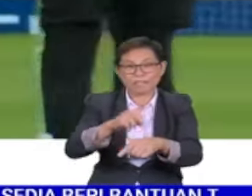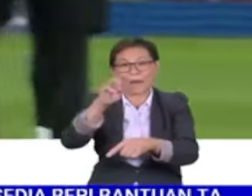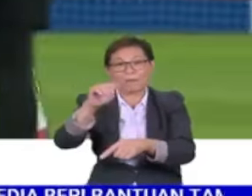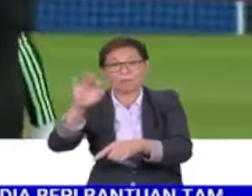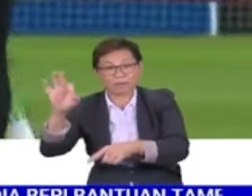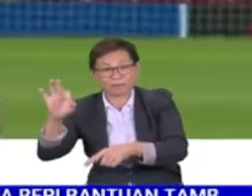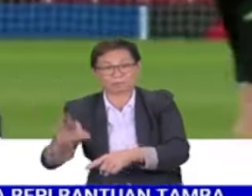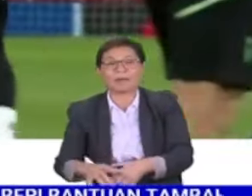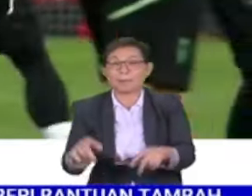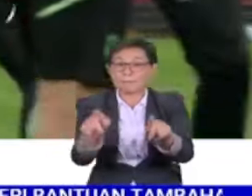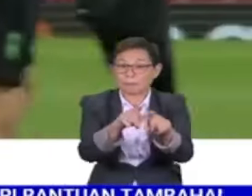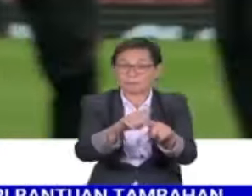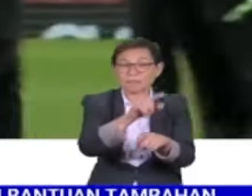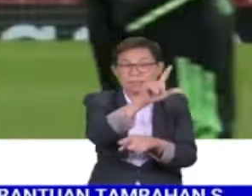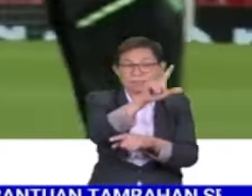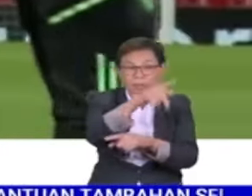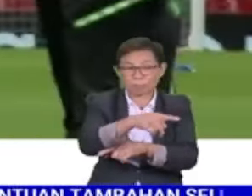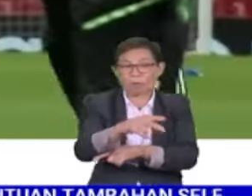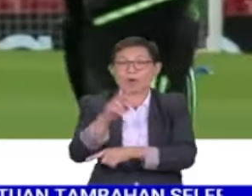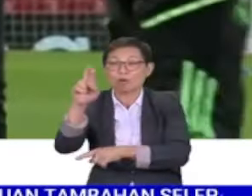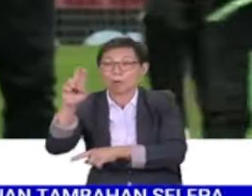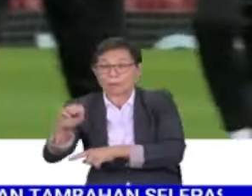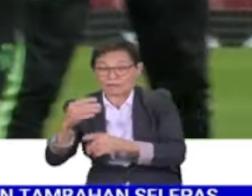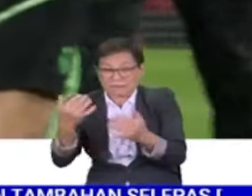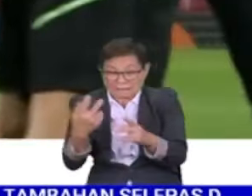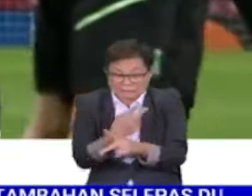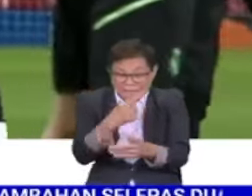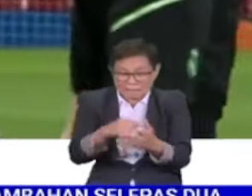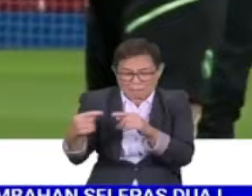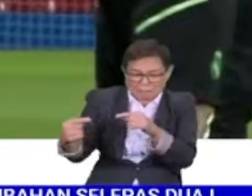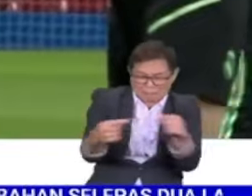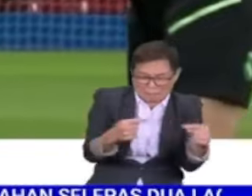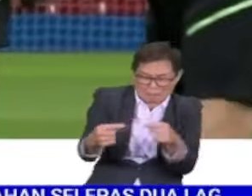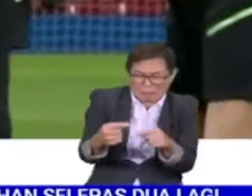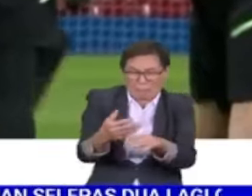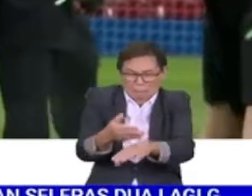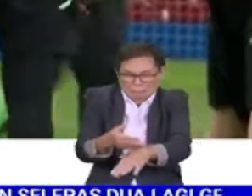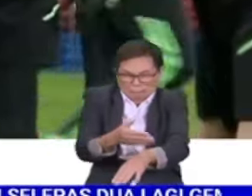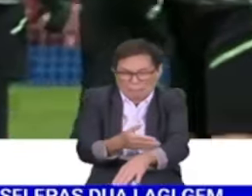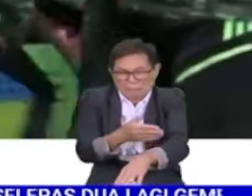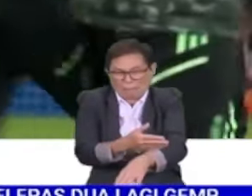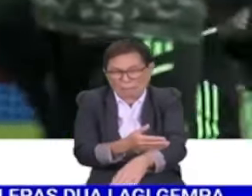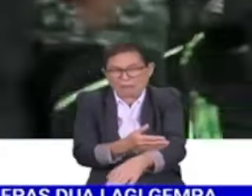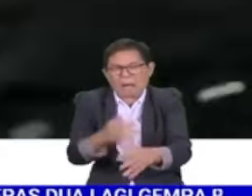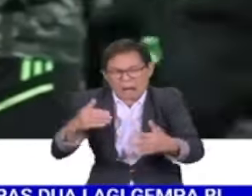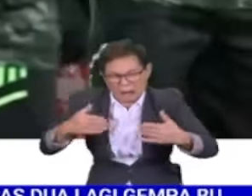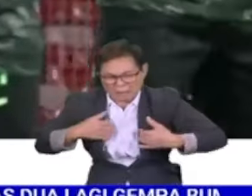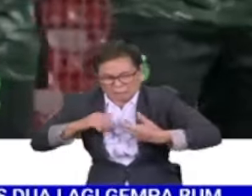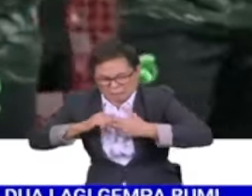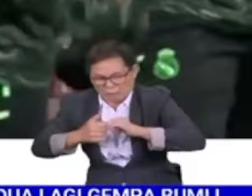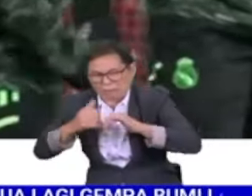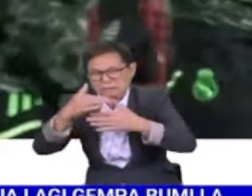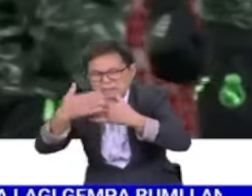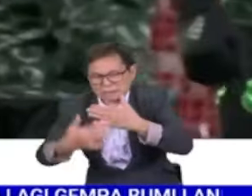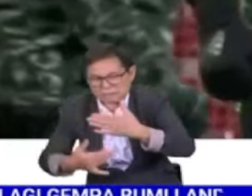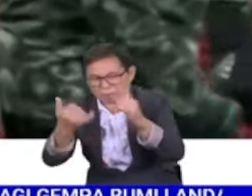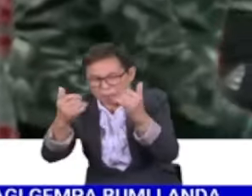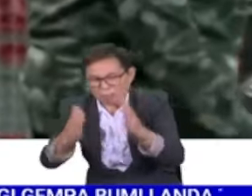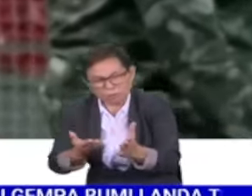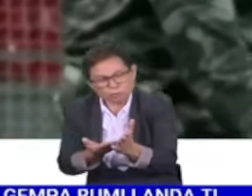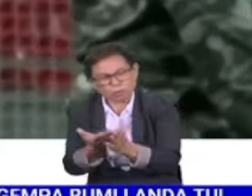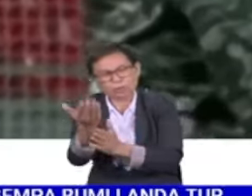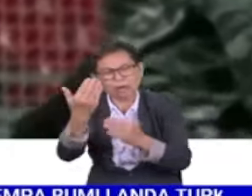Anfield. Seperti juga Liverpool, Real Madrid musim ini dilihat bergelut dengan prestasi dan dihimpit krisis kecederaan pemain